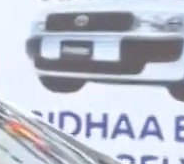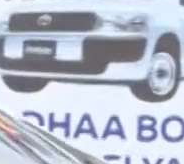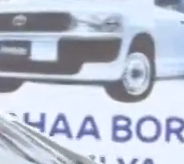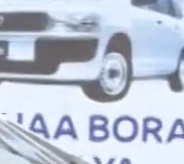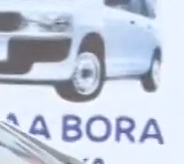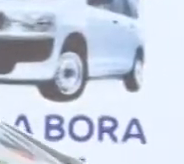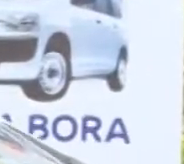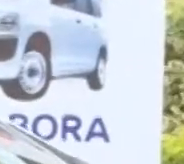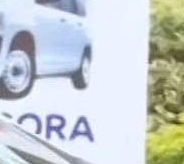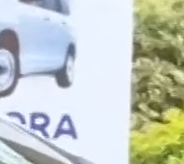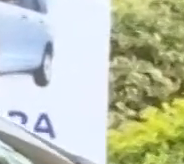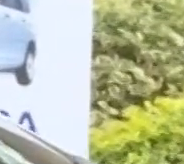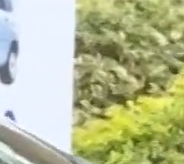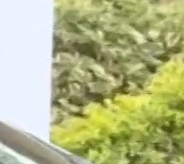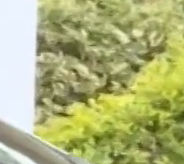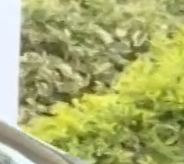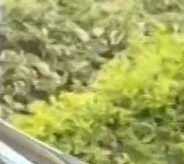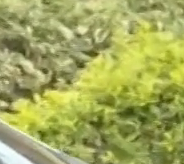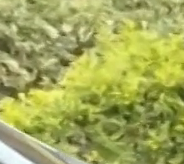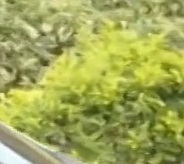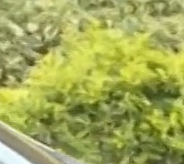bill number